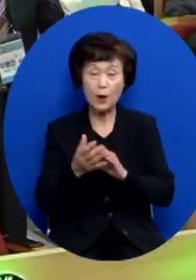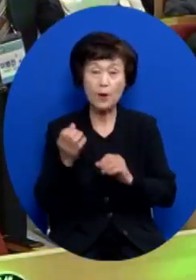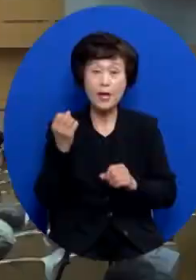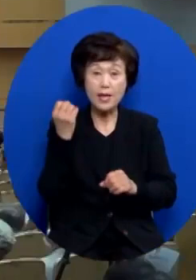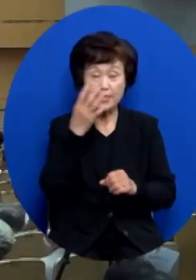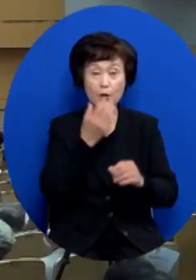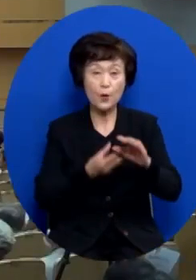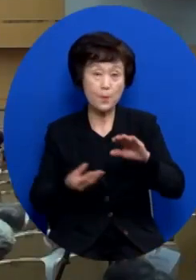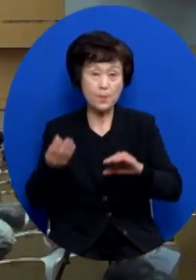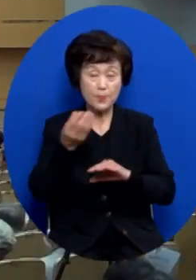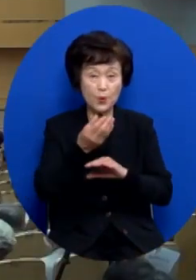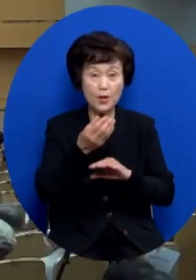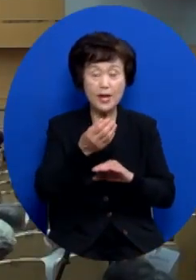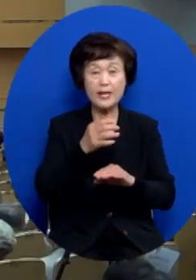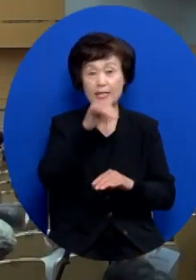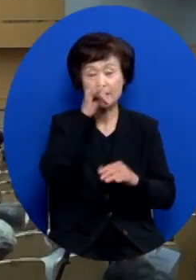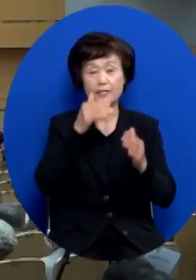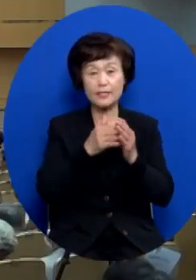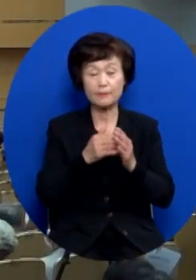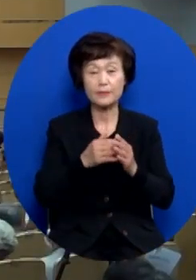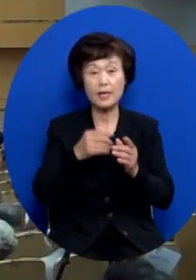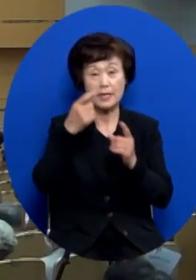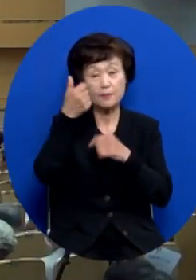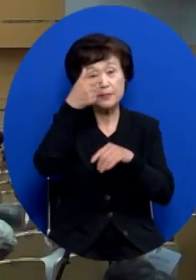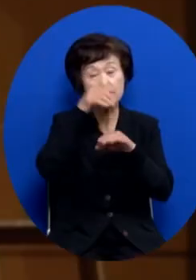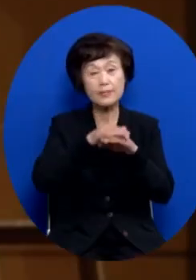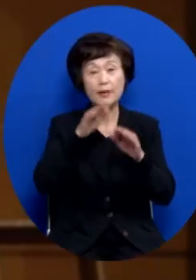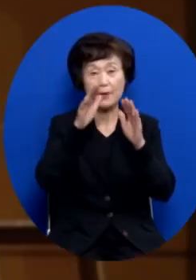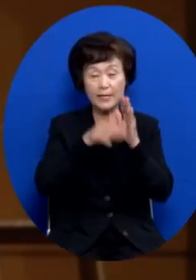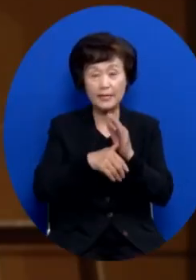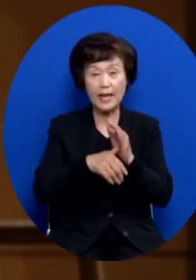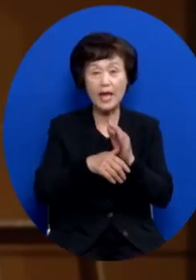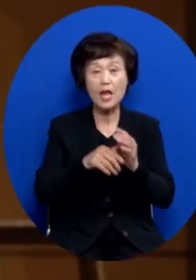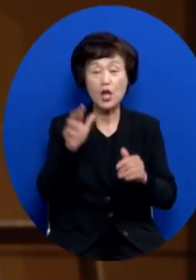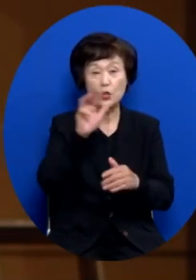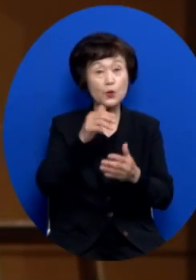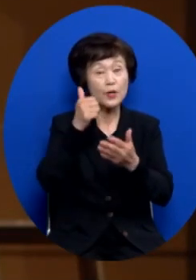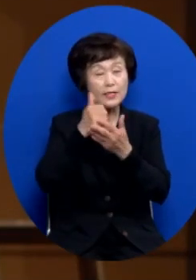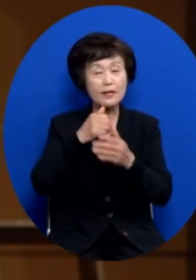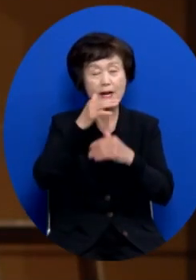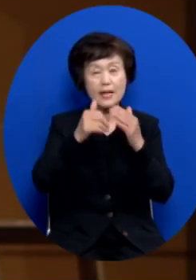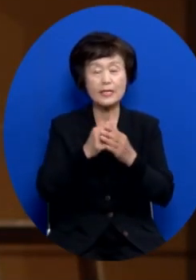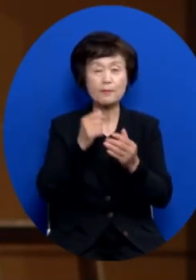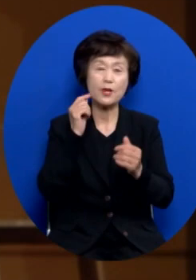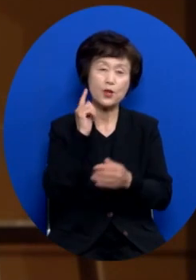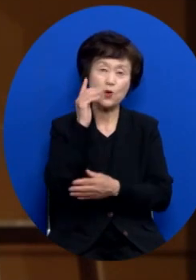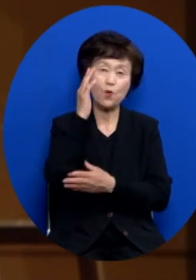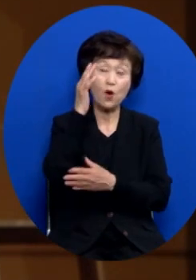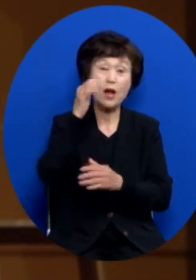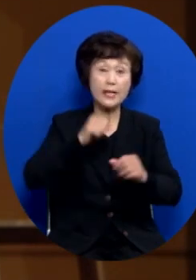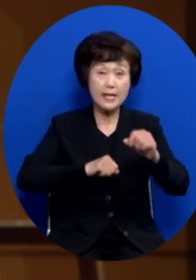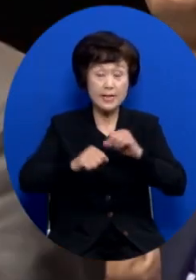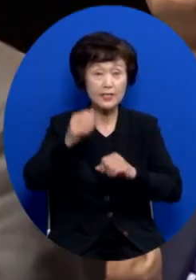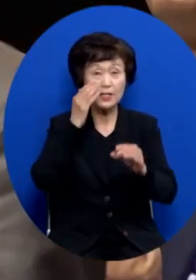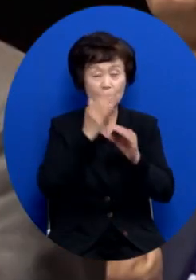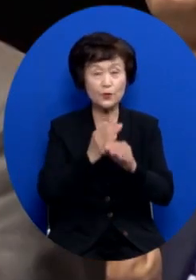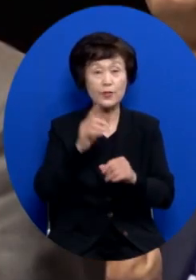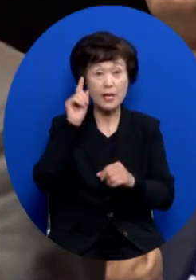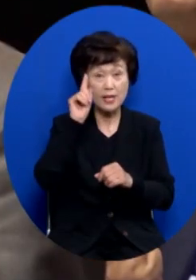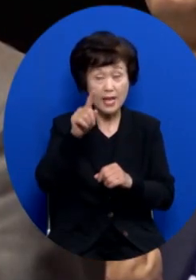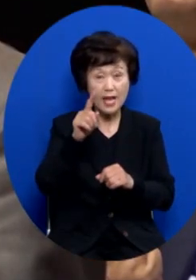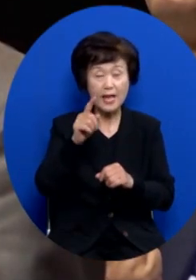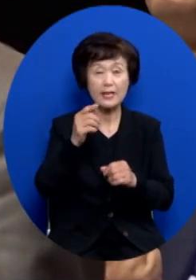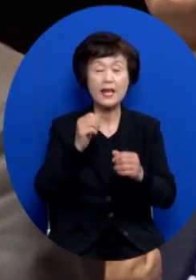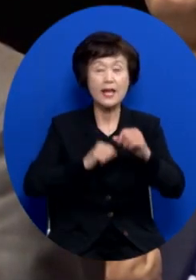다짐했습니다. 기념 예배에서 침례회 김인환 총회장은 하나님의 영광의 역사 가운데 또 다른 내일의 역사와